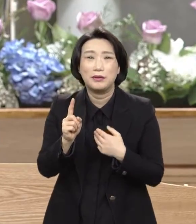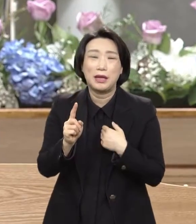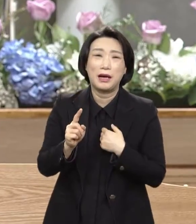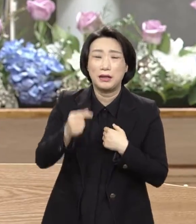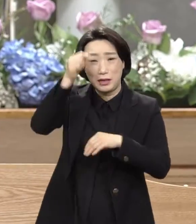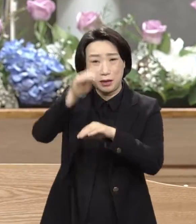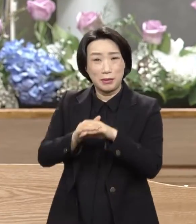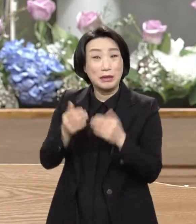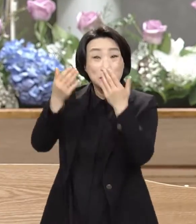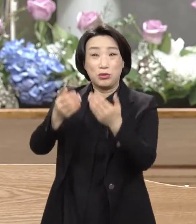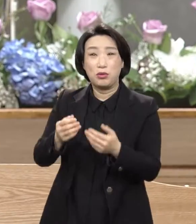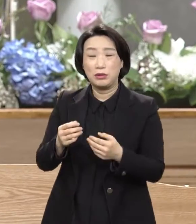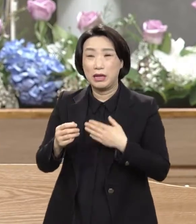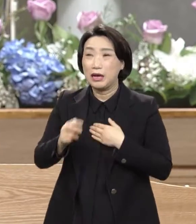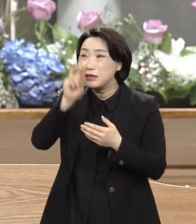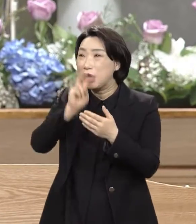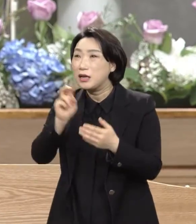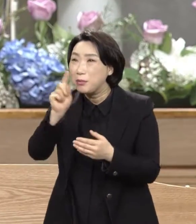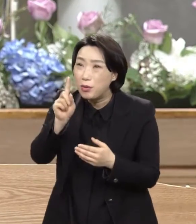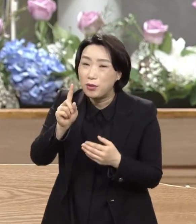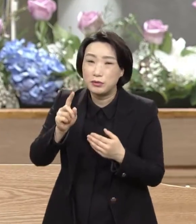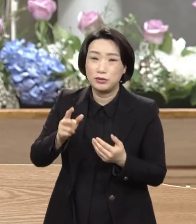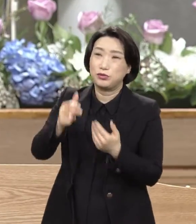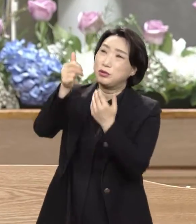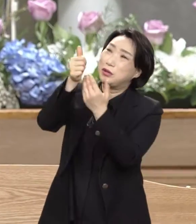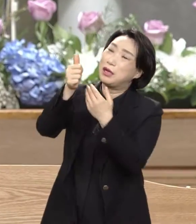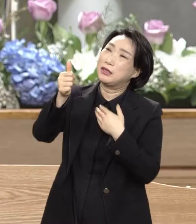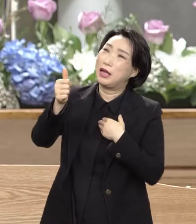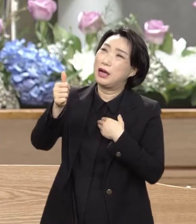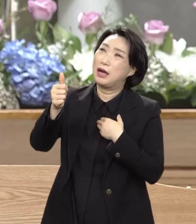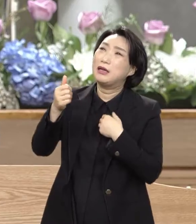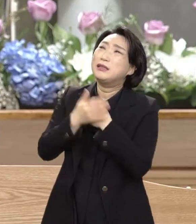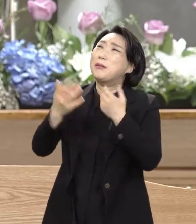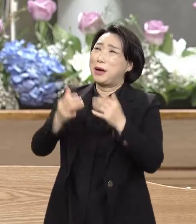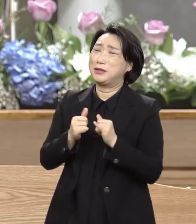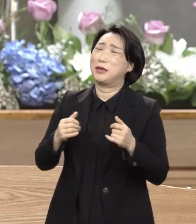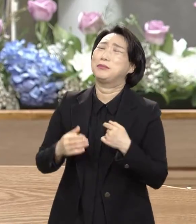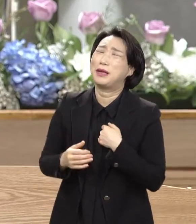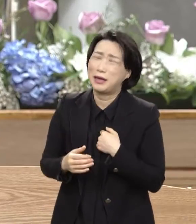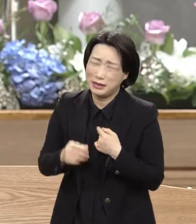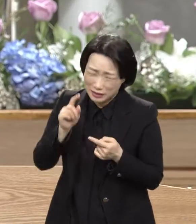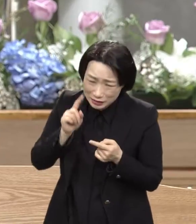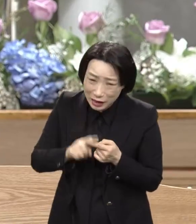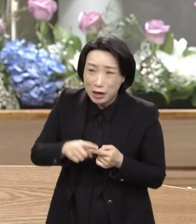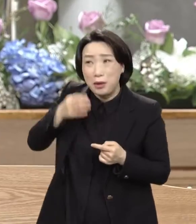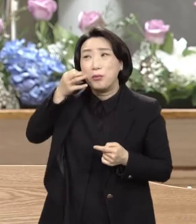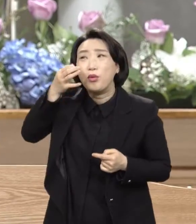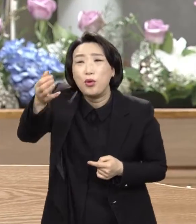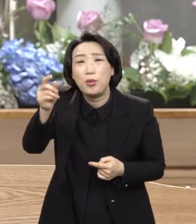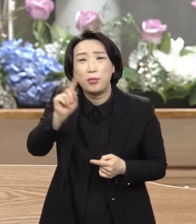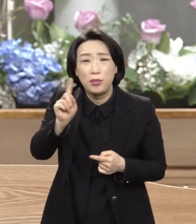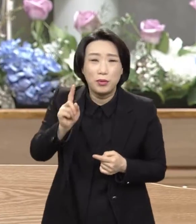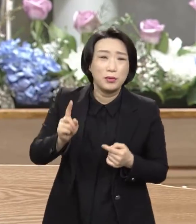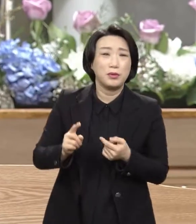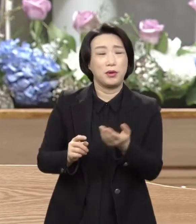어떻게 예배하고 어떻게 찬양하며 어떻게 주님을 내가 은혜 받은 자답게 표현할 것이냐,